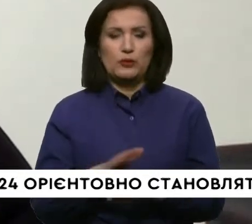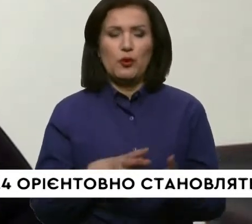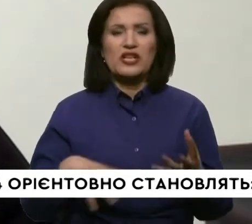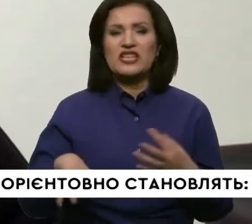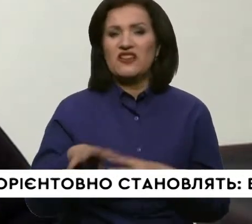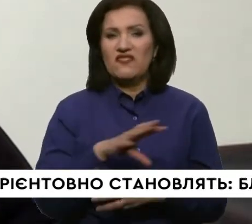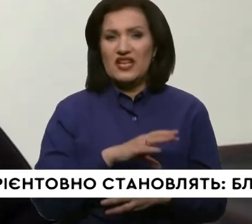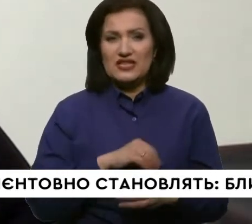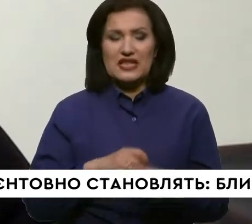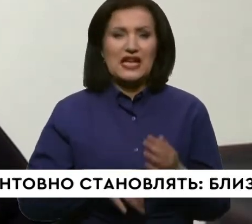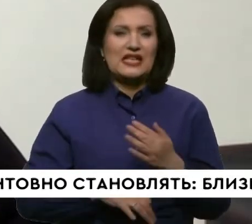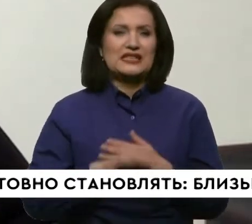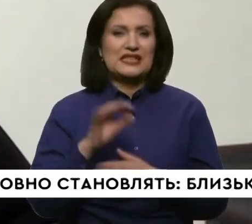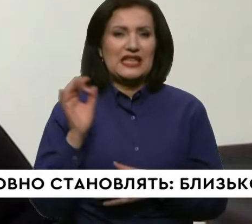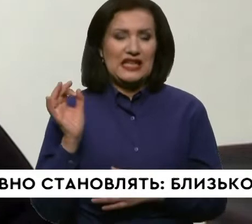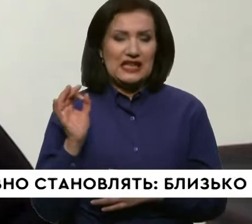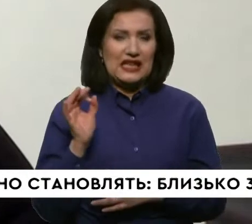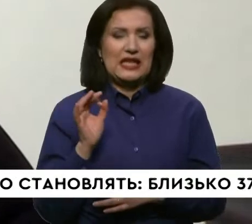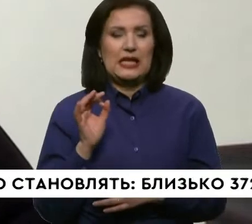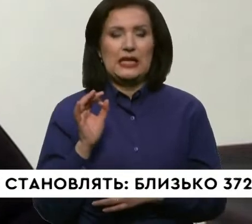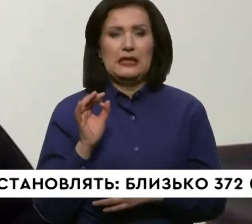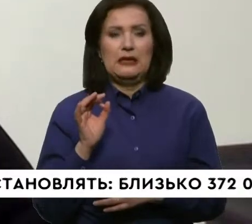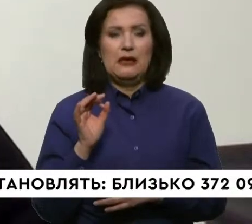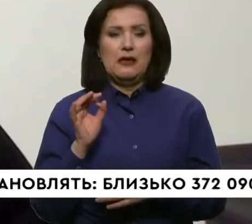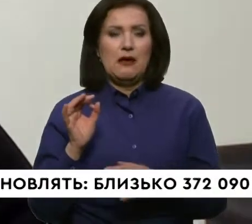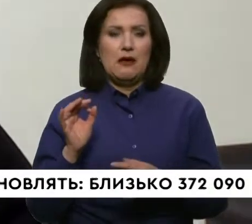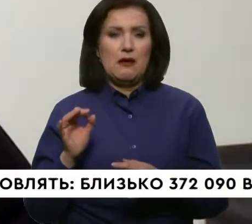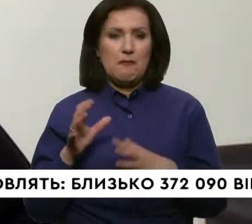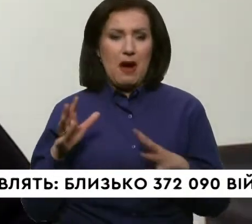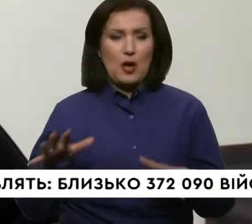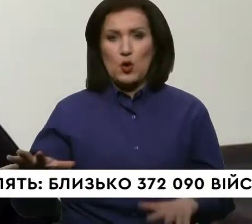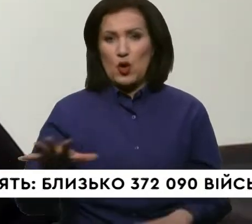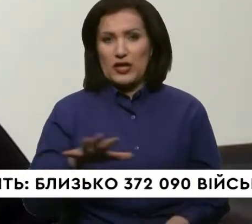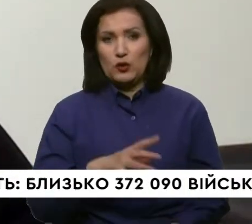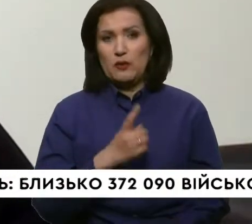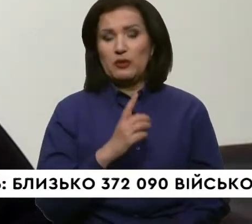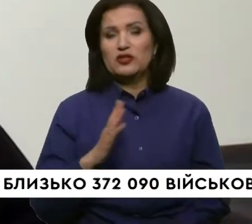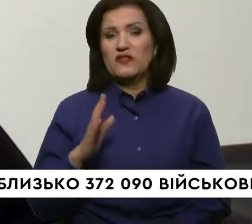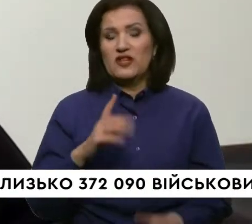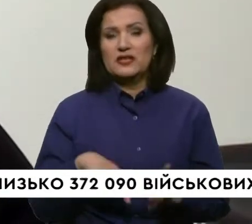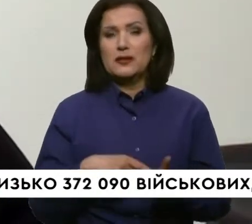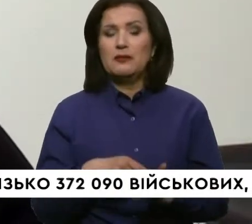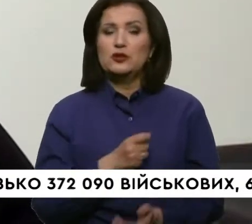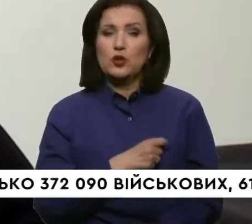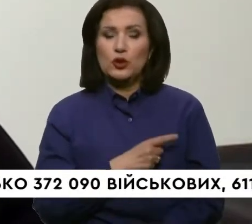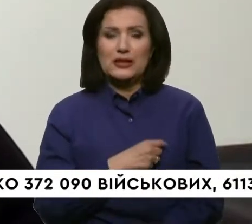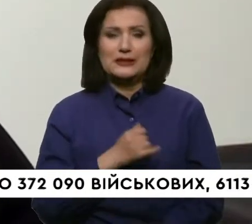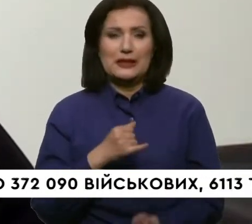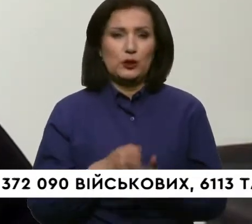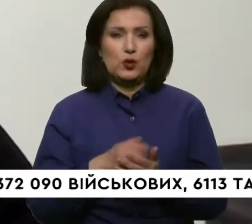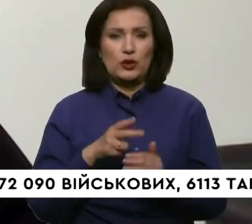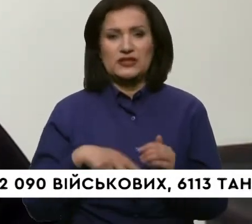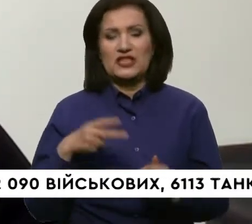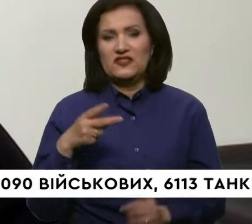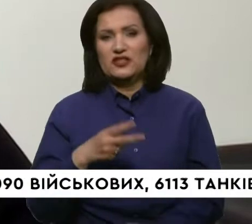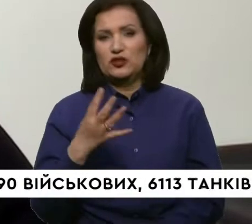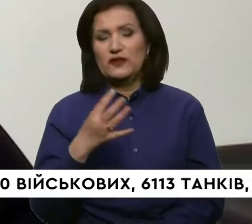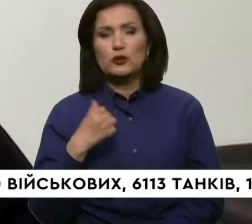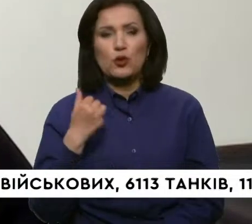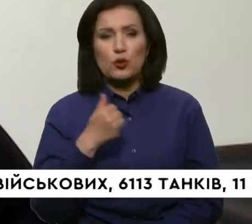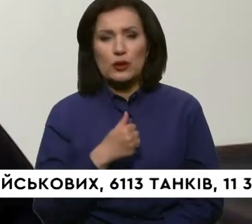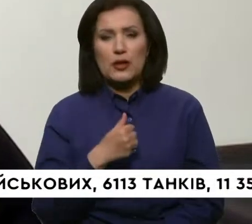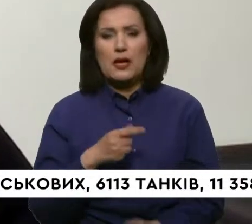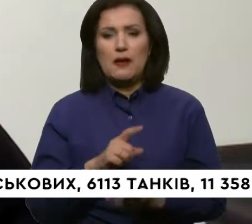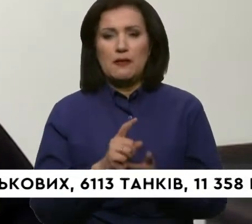покритий весь східний макрорегіон, а далі 1 вересня місто Одеса, і до кінця